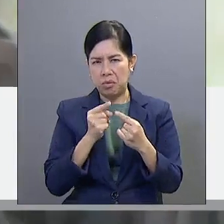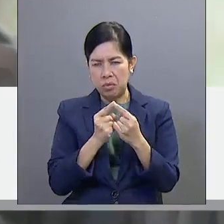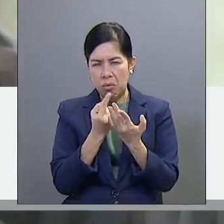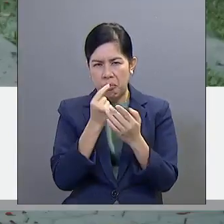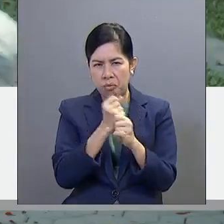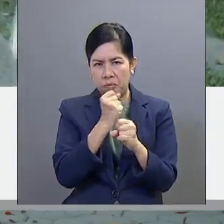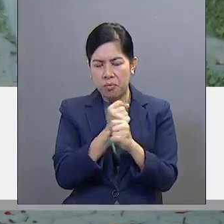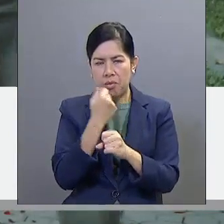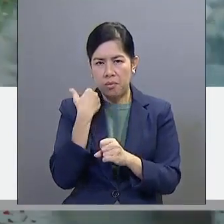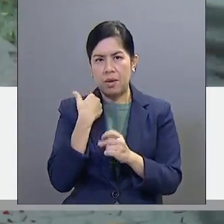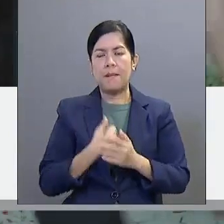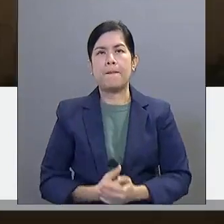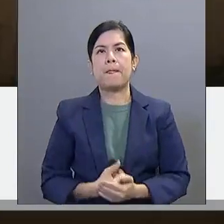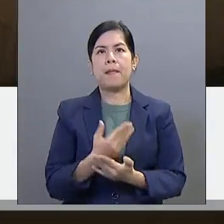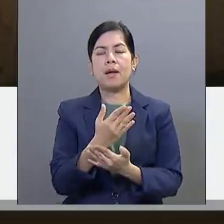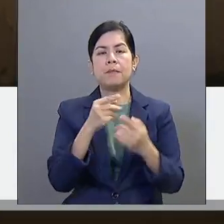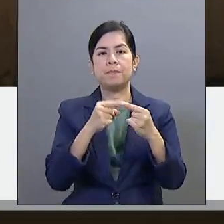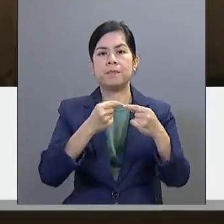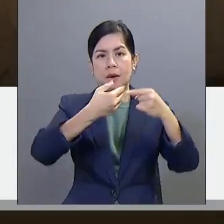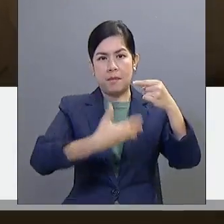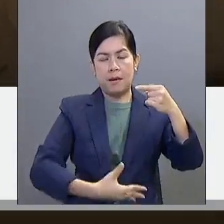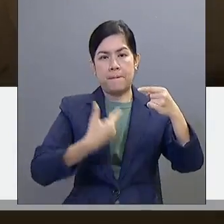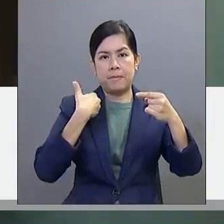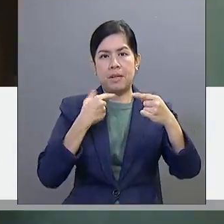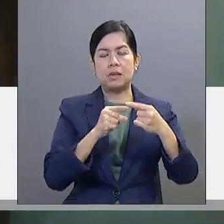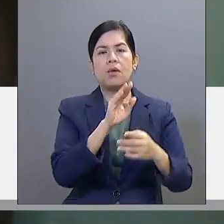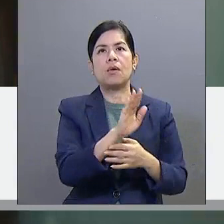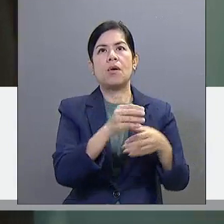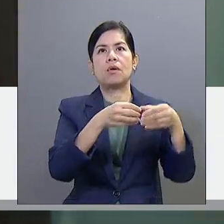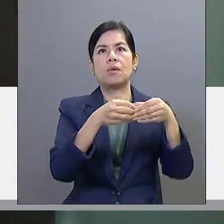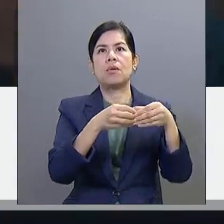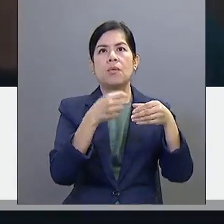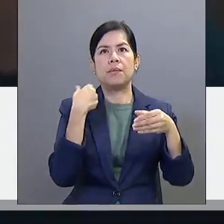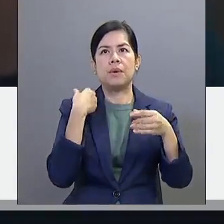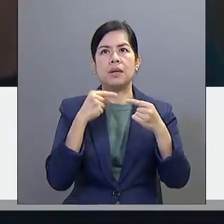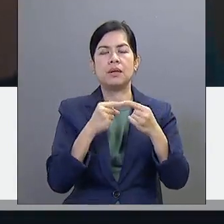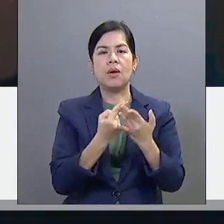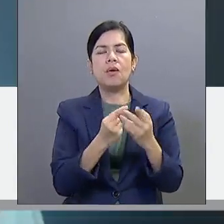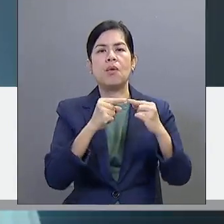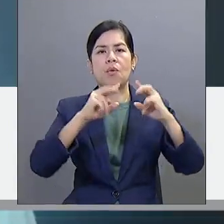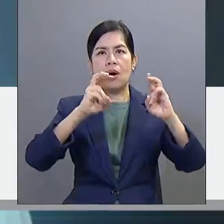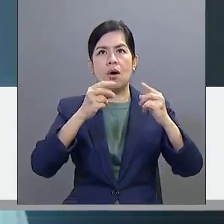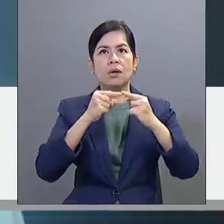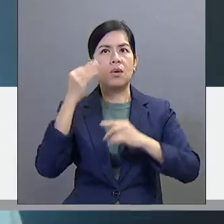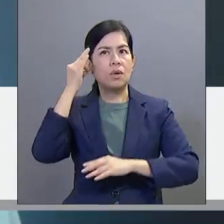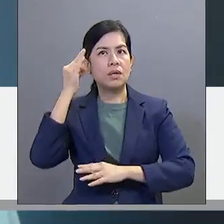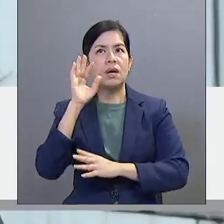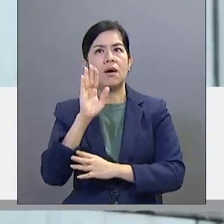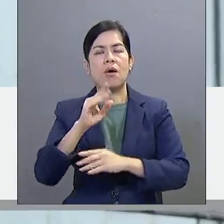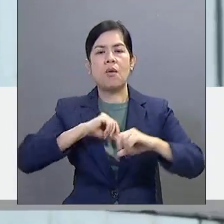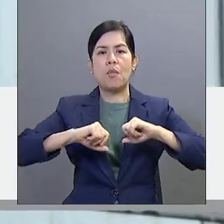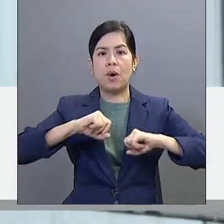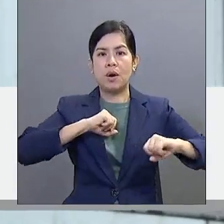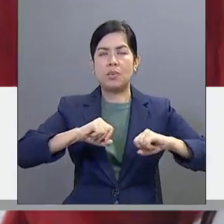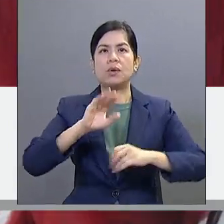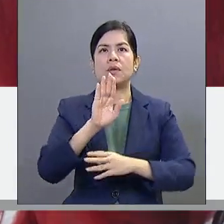ะเหงานะคะเป็น1ใน5ละครจากโปรเจกต์ Voice of Youth เพราะเสียงของวัยรุ่นมีพลังและมีความหมายของไทย PBS เรา